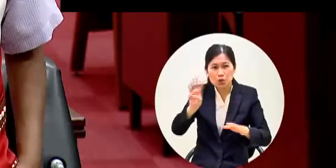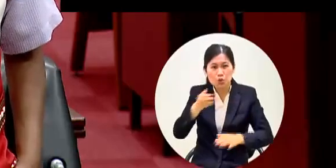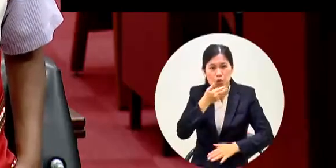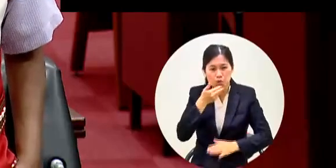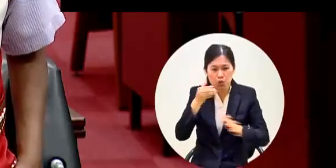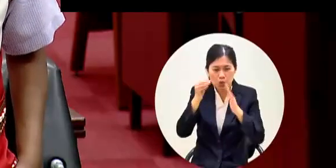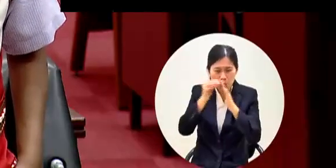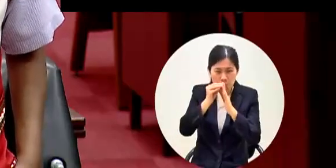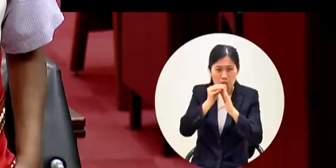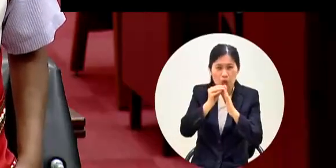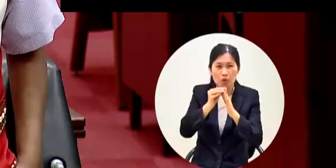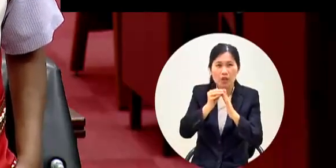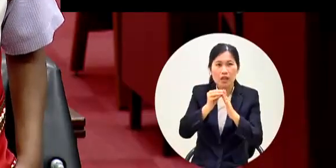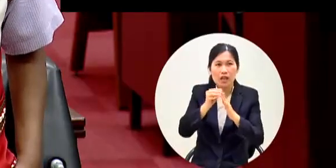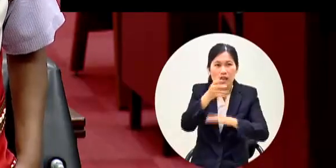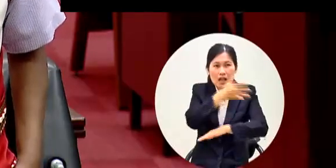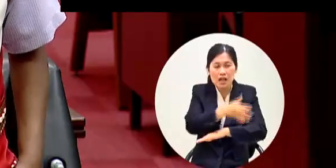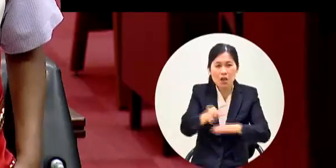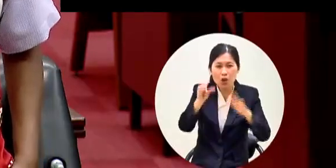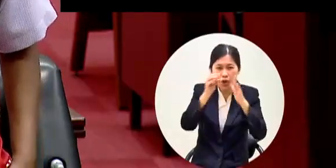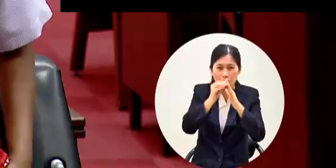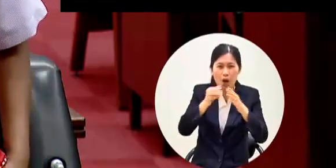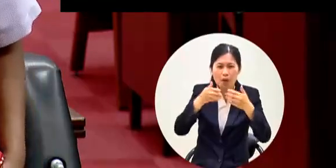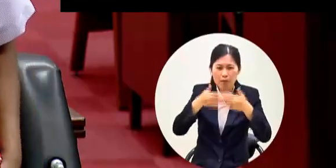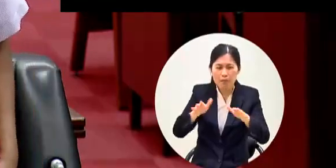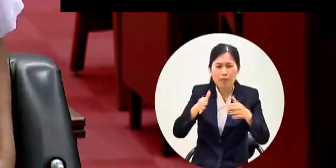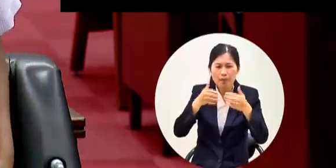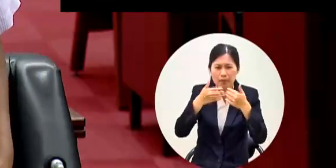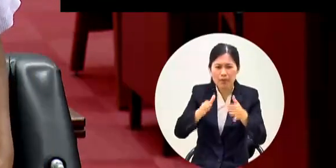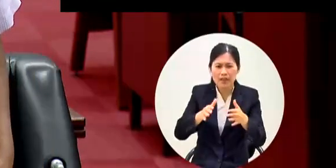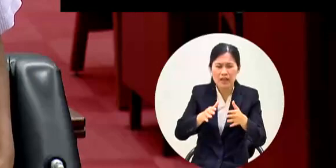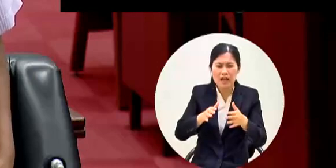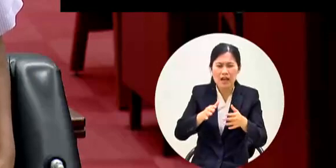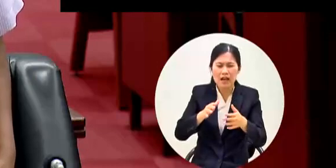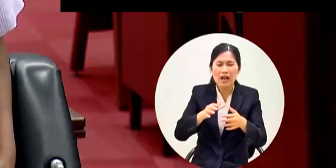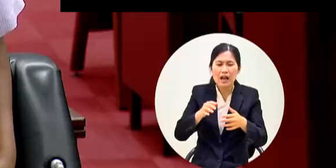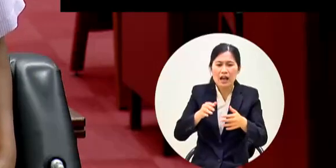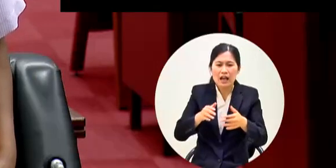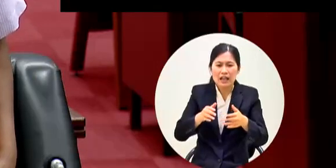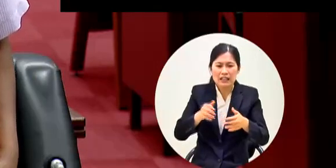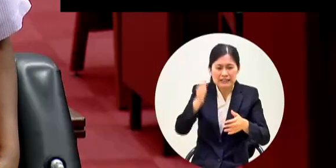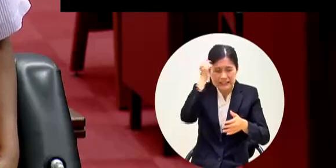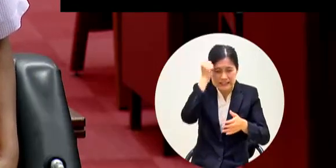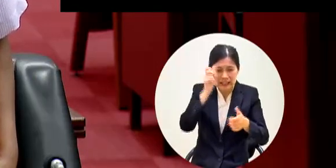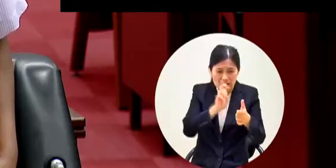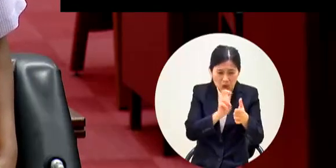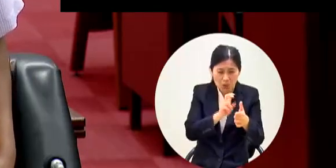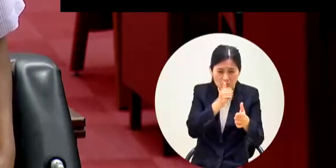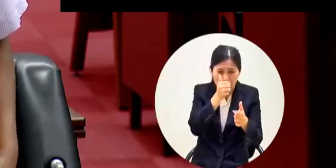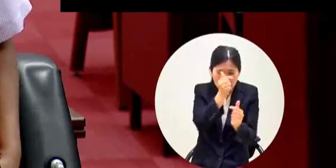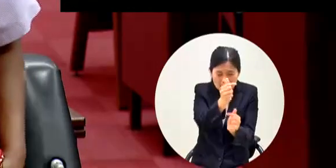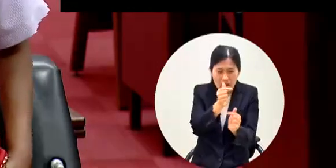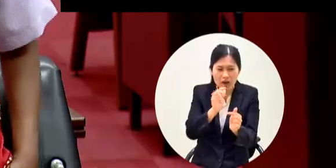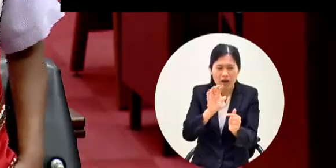你按照采购法采石作业，你怕舞弊吗？